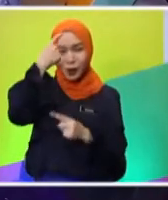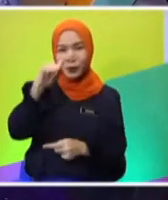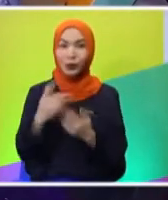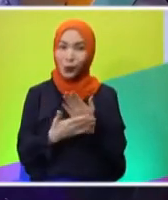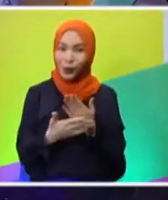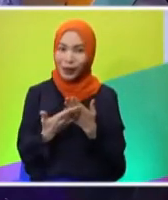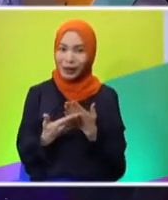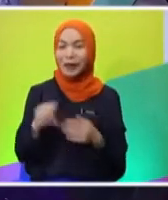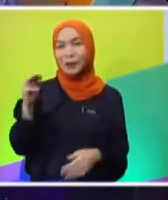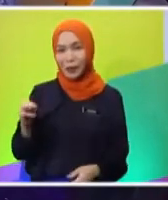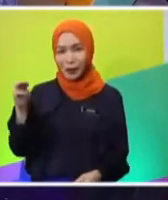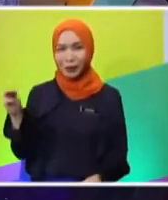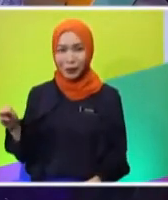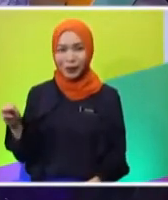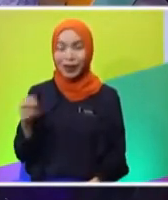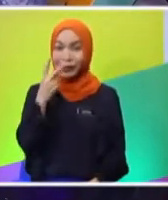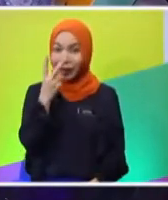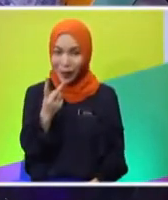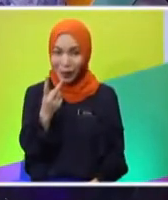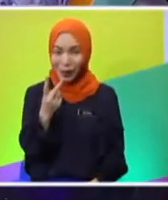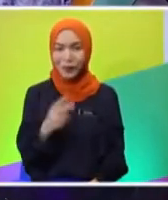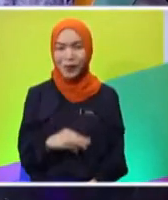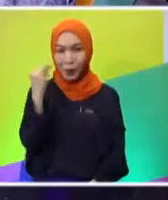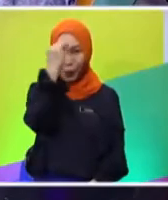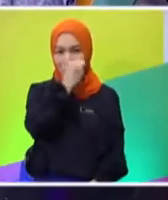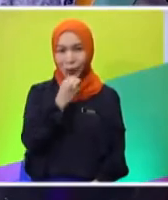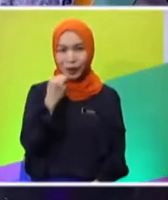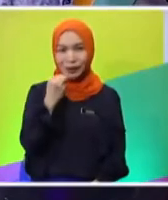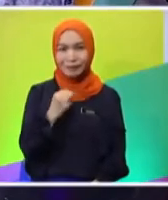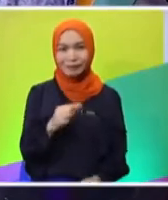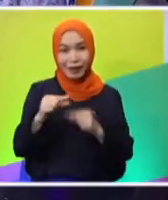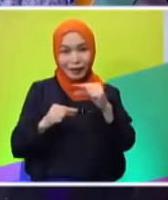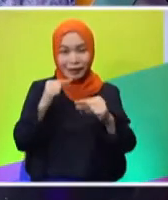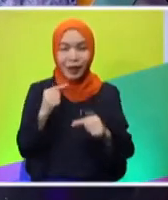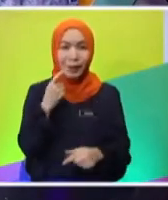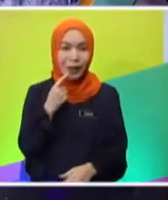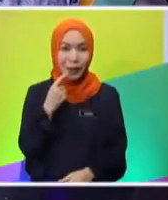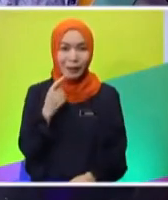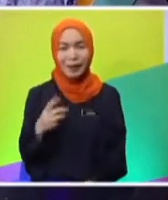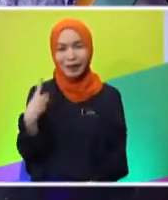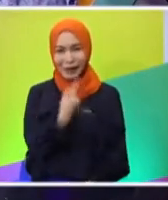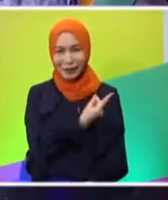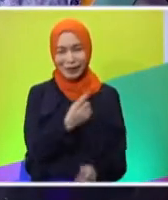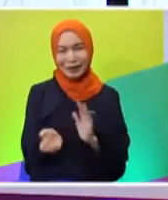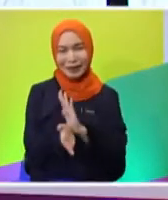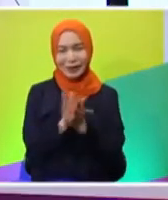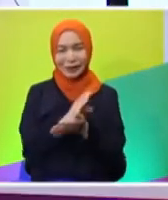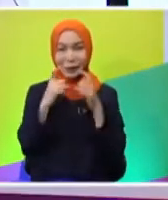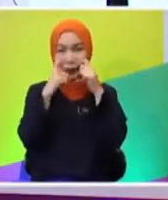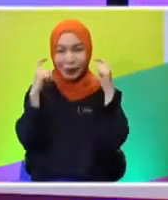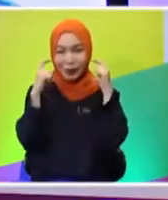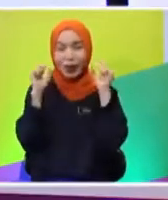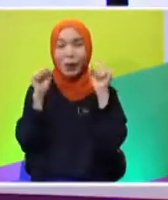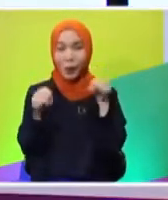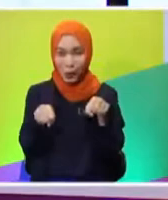khas membaca gerak bibir ke Kami Sepanjang satu jam sesi pembelajaran hari ini mah ke bentuk muka kami